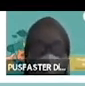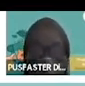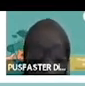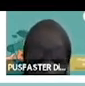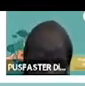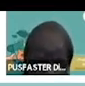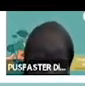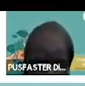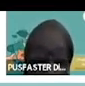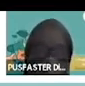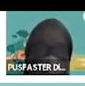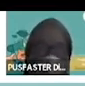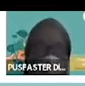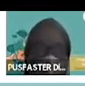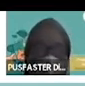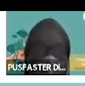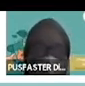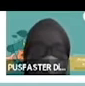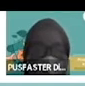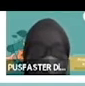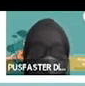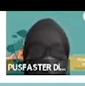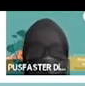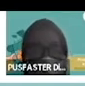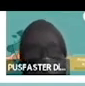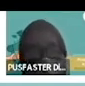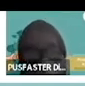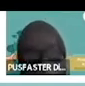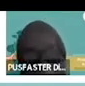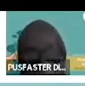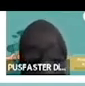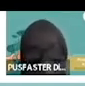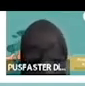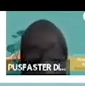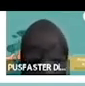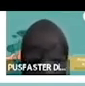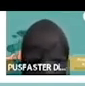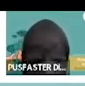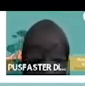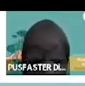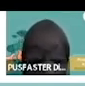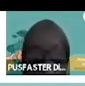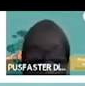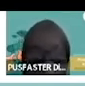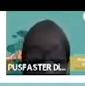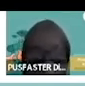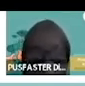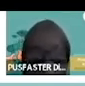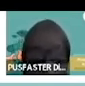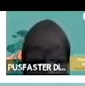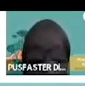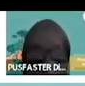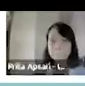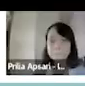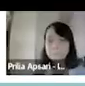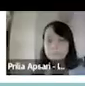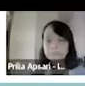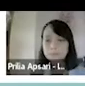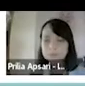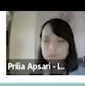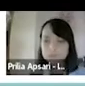Lingkungan Hidup dan Kehutanan Hai dan untuk aksi-aksi penerapan standar itu arahnya ada di